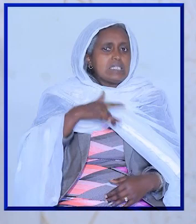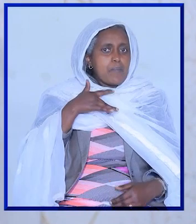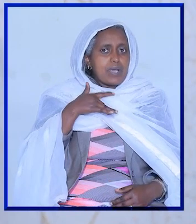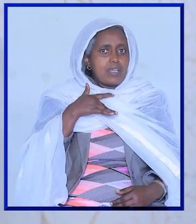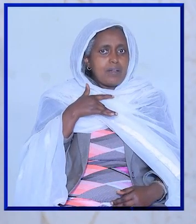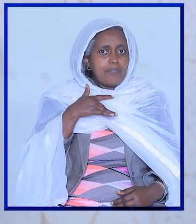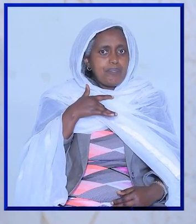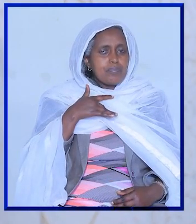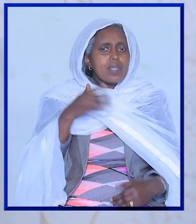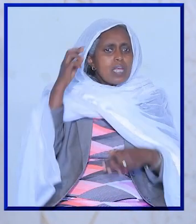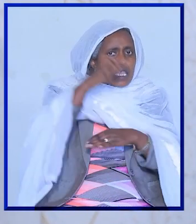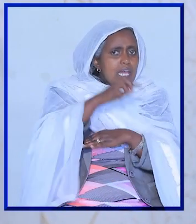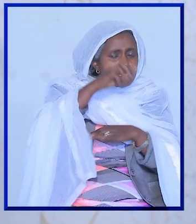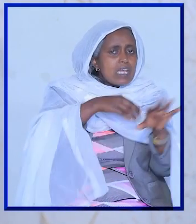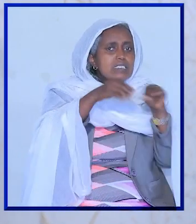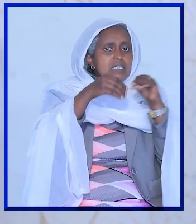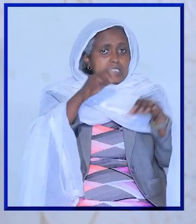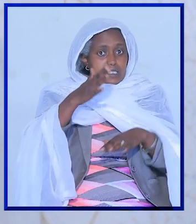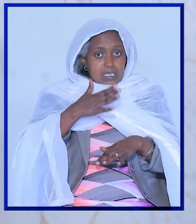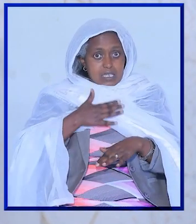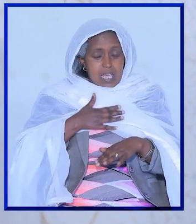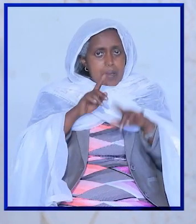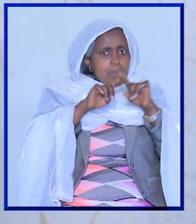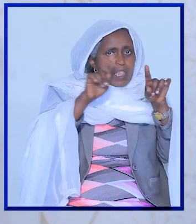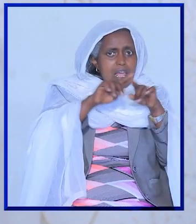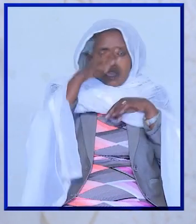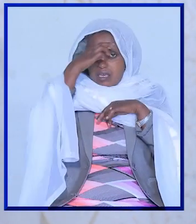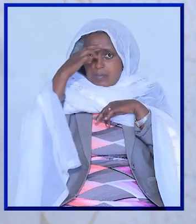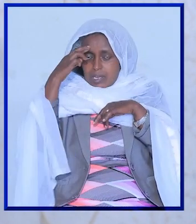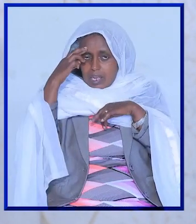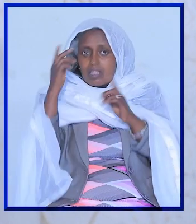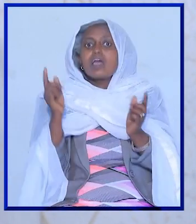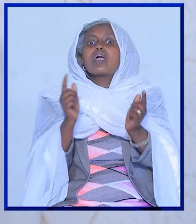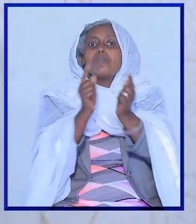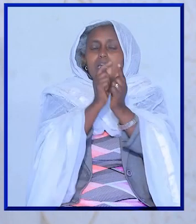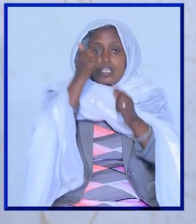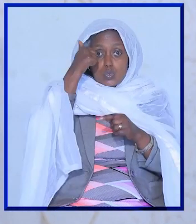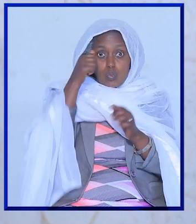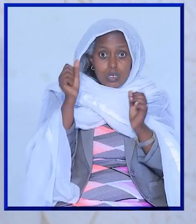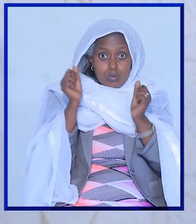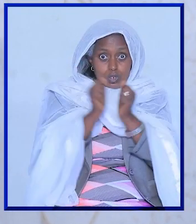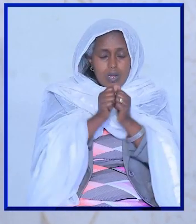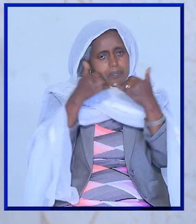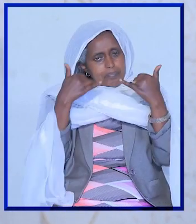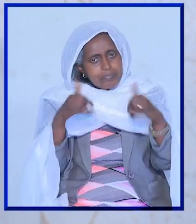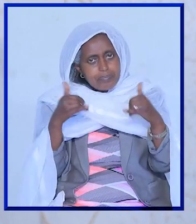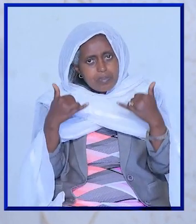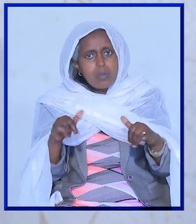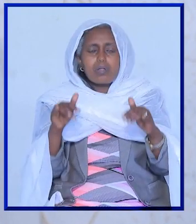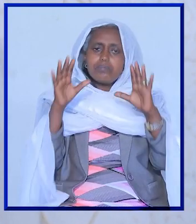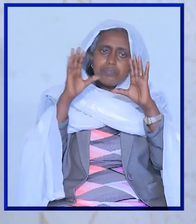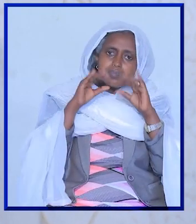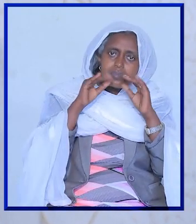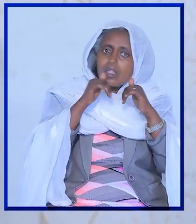ይሰማኛል። በእለት ተእለት እንቅስቃሴ በተለያየ ምክንያት ከመማገኛቸው ወንዶች ጋር ተጫውቼ